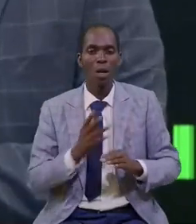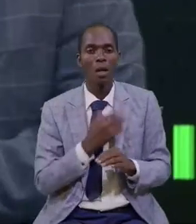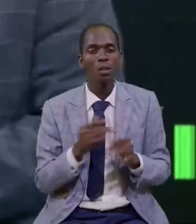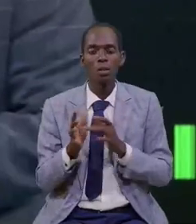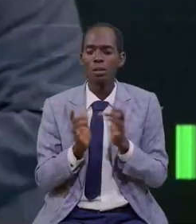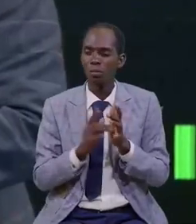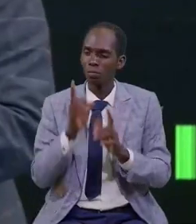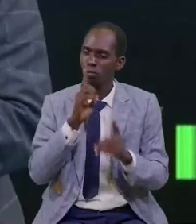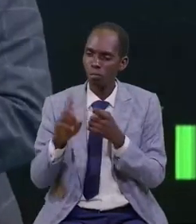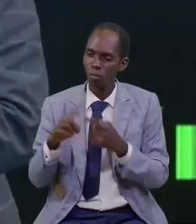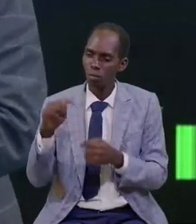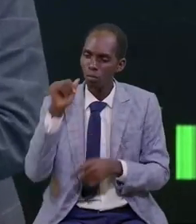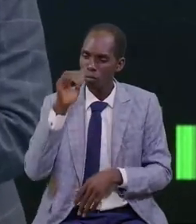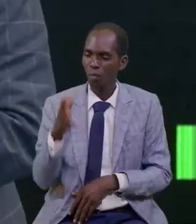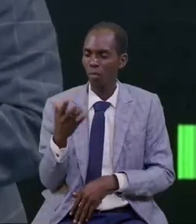lui